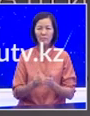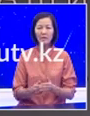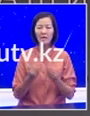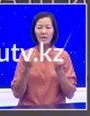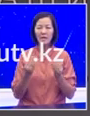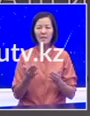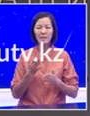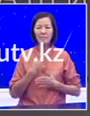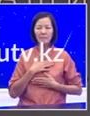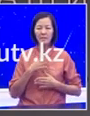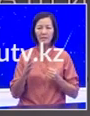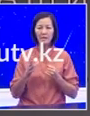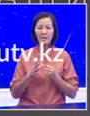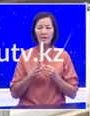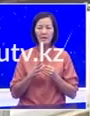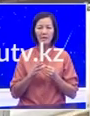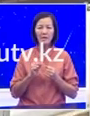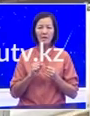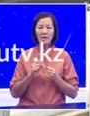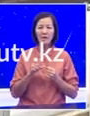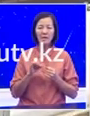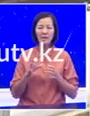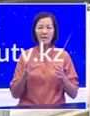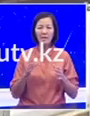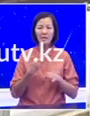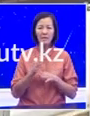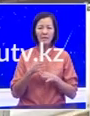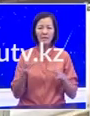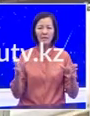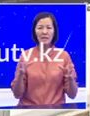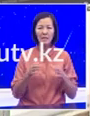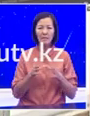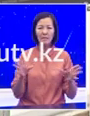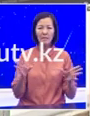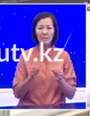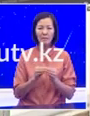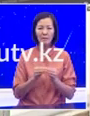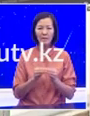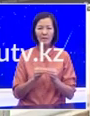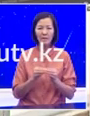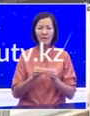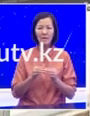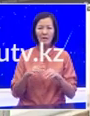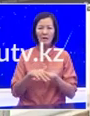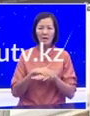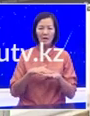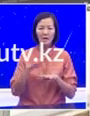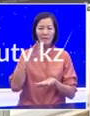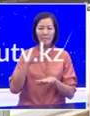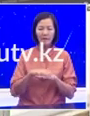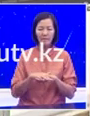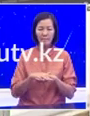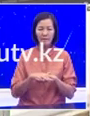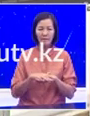Қазір біз аграрлық несие корпорациямен бірге, содан әрі халық банкпен